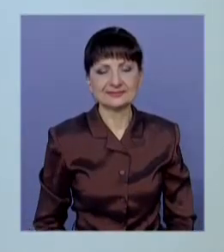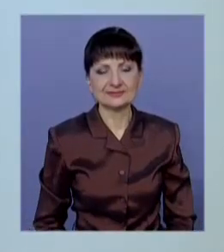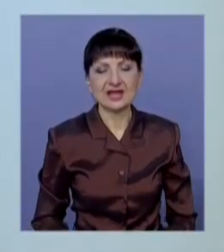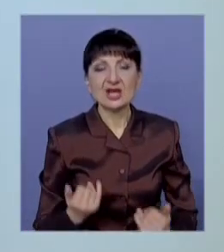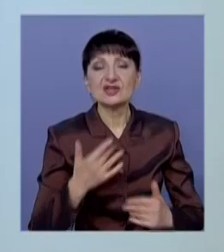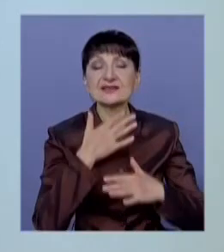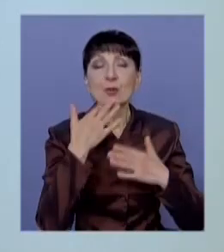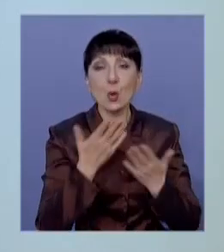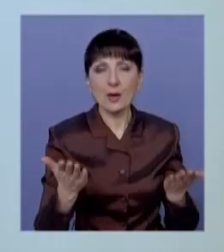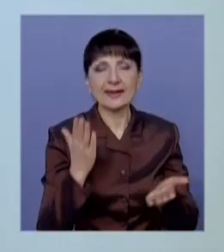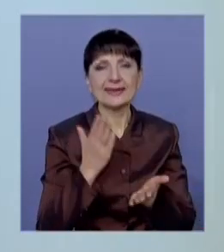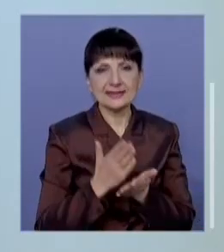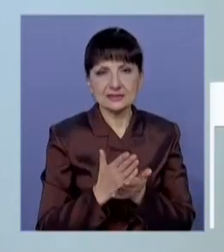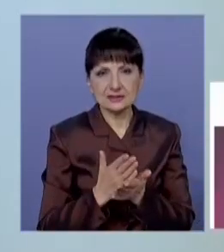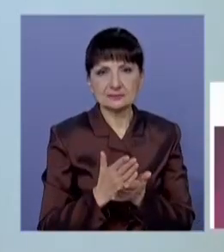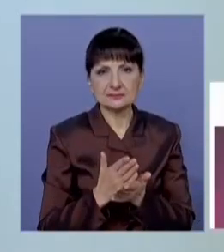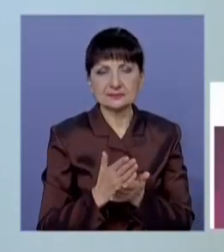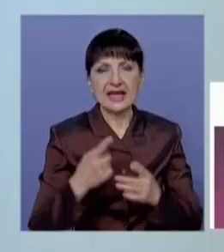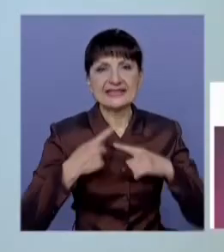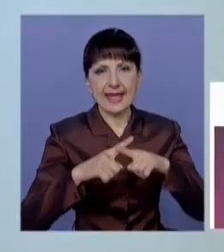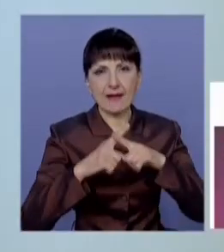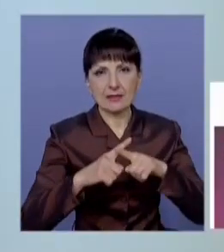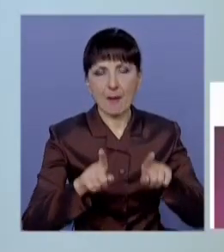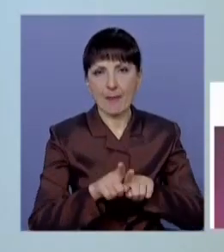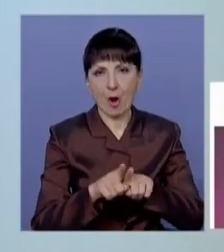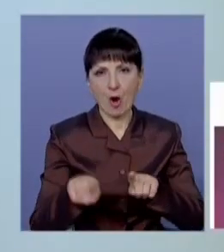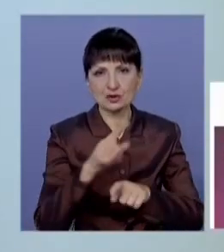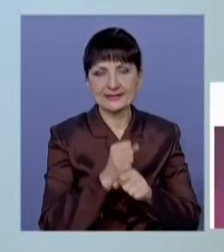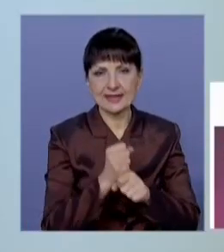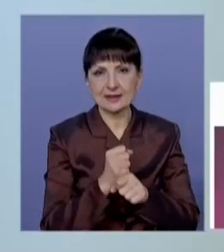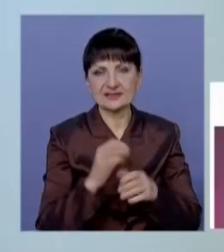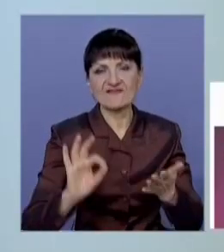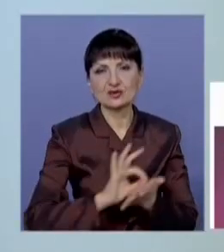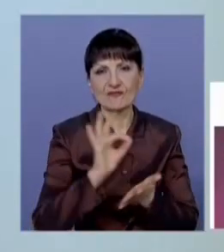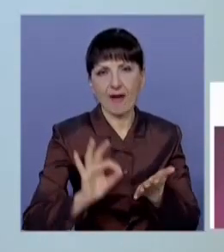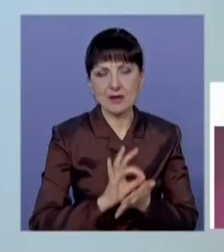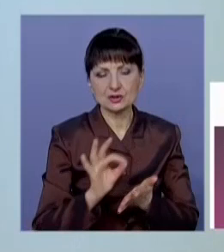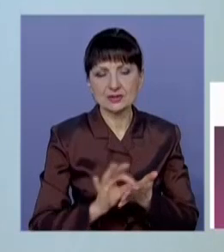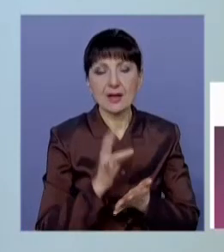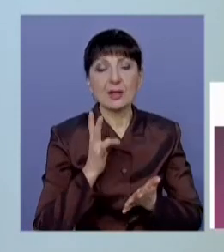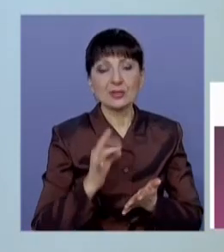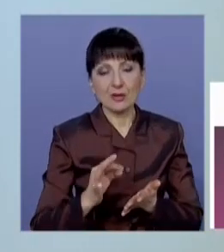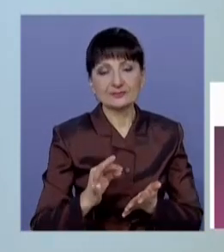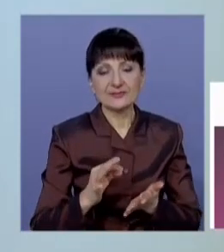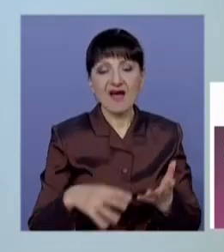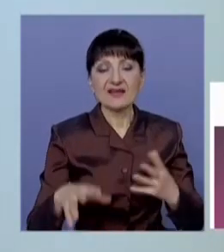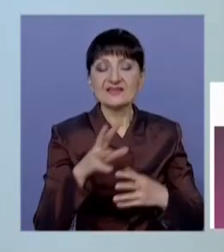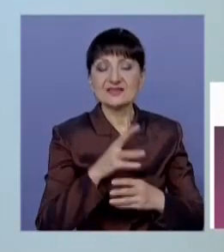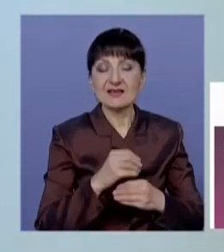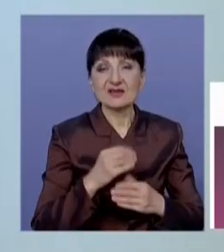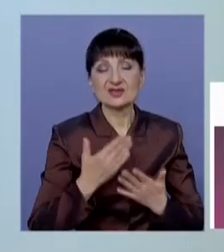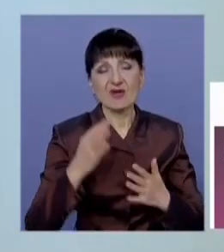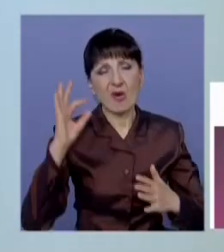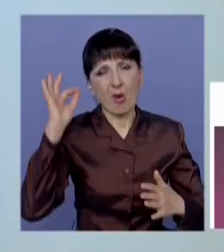Сейчас много есть техник, очень много вышивальщиц. Но они сейчас же коммерческое